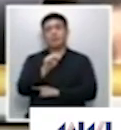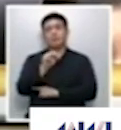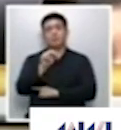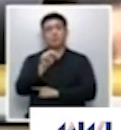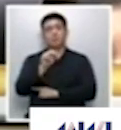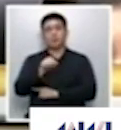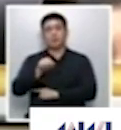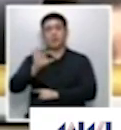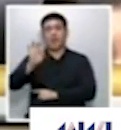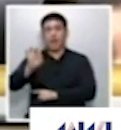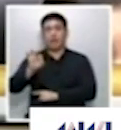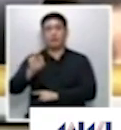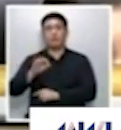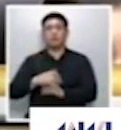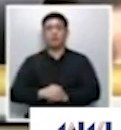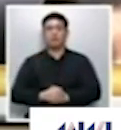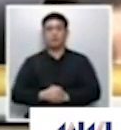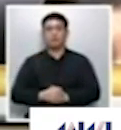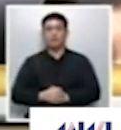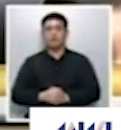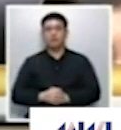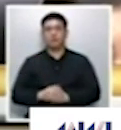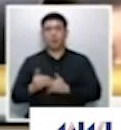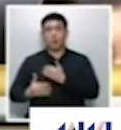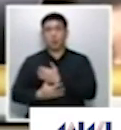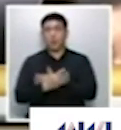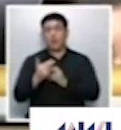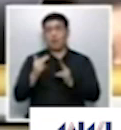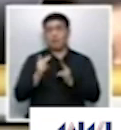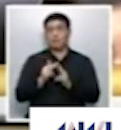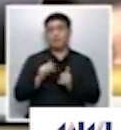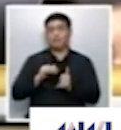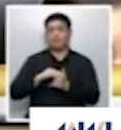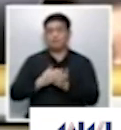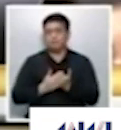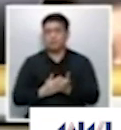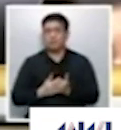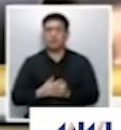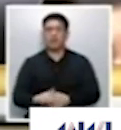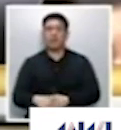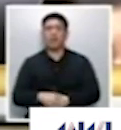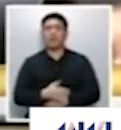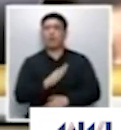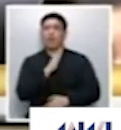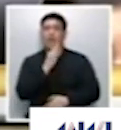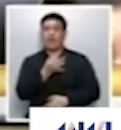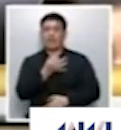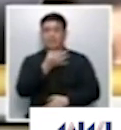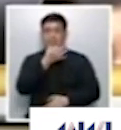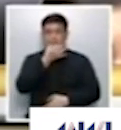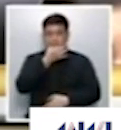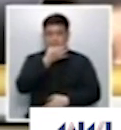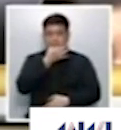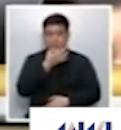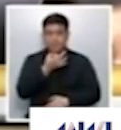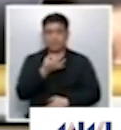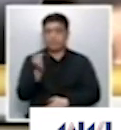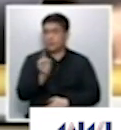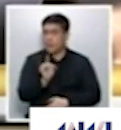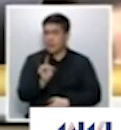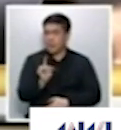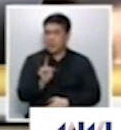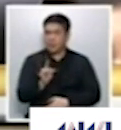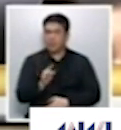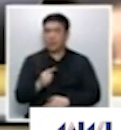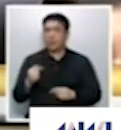30.9% นะครับที่โอกาสถูกข่มขืนกลุ่มอาชีพนะครับสำหรับคนที่ถูกข่มขืนหรือเหยื่อก็เ